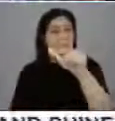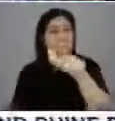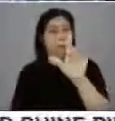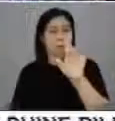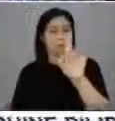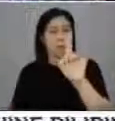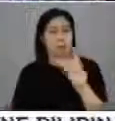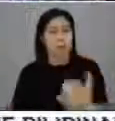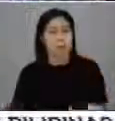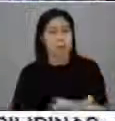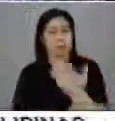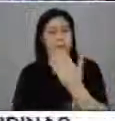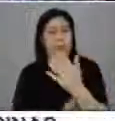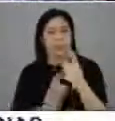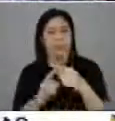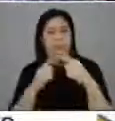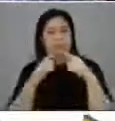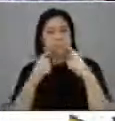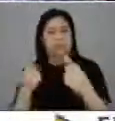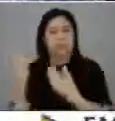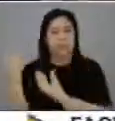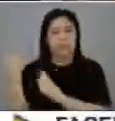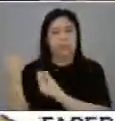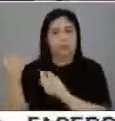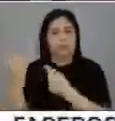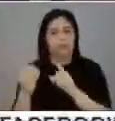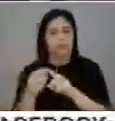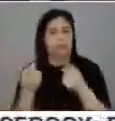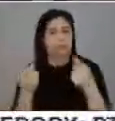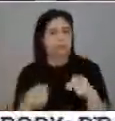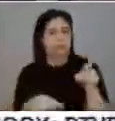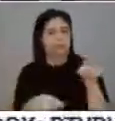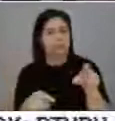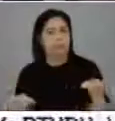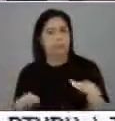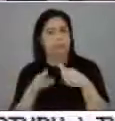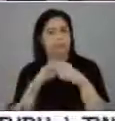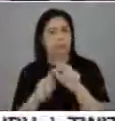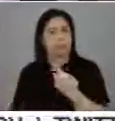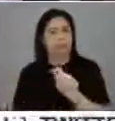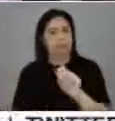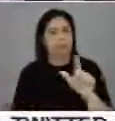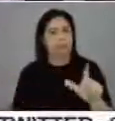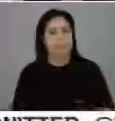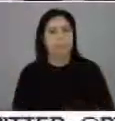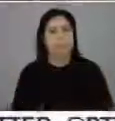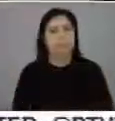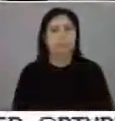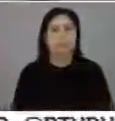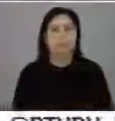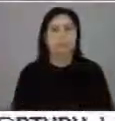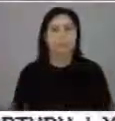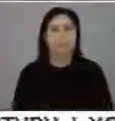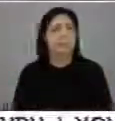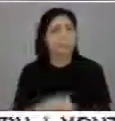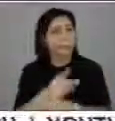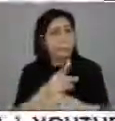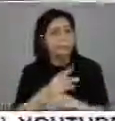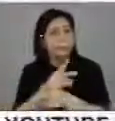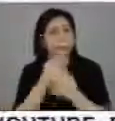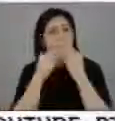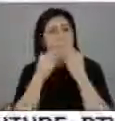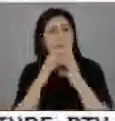Tinitingnan ng lokal na pamahalaan ng Quezon City ang pagdaraos ng Bakuna Nights o nighttime vaccination sa isa pang vaccination center nito bukod sa Quezon City